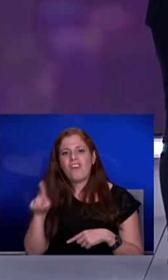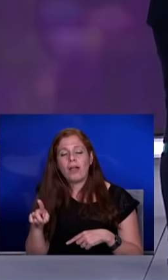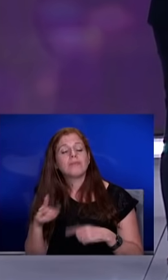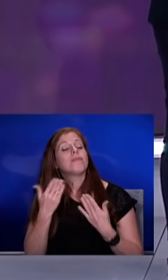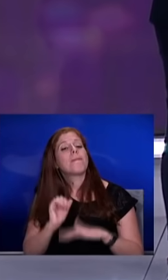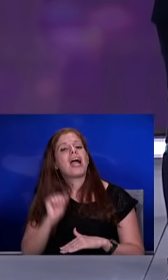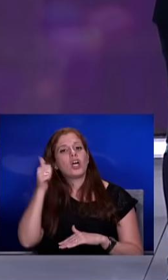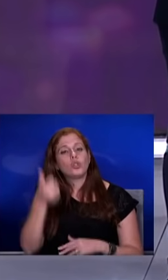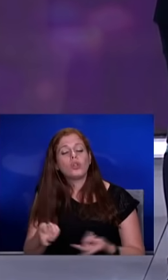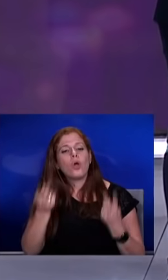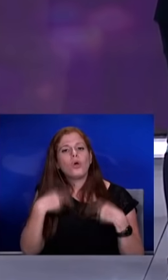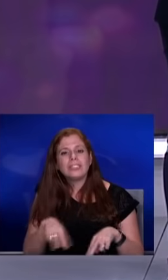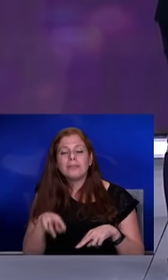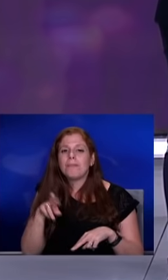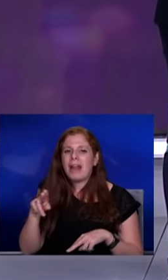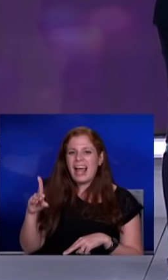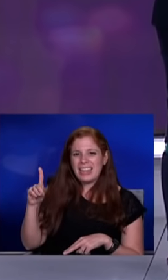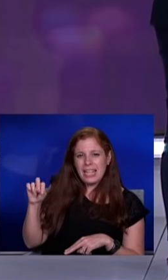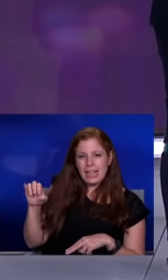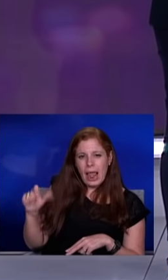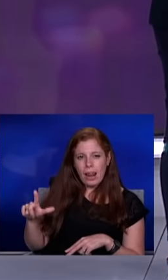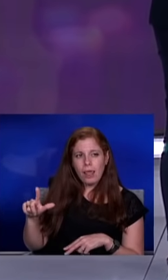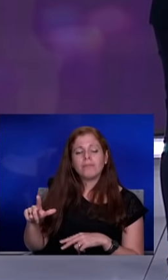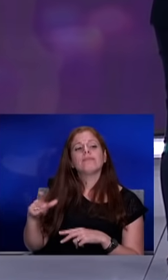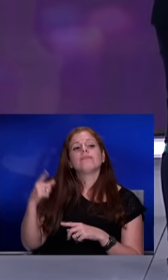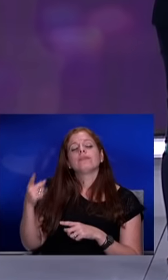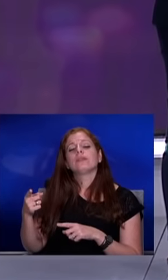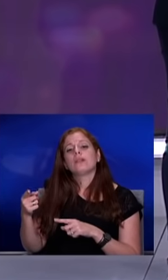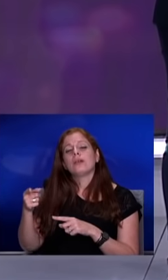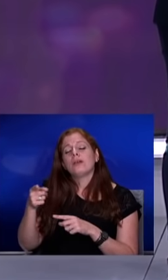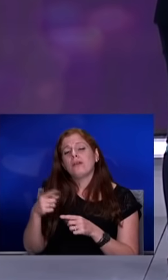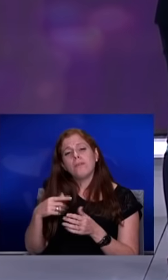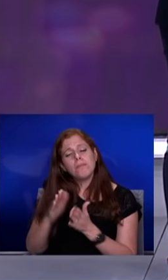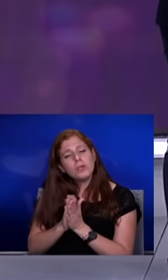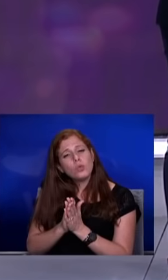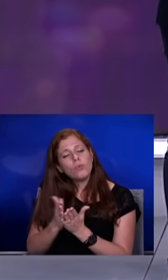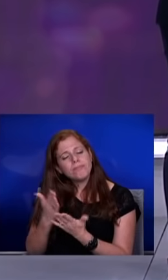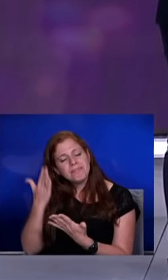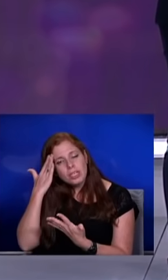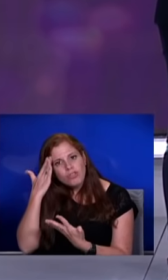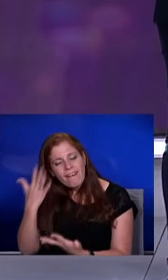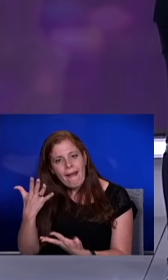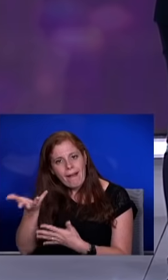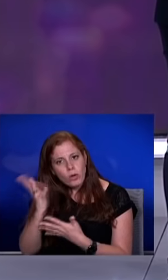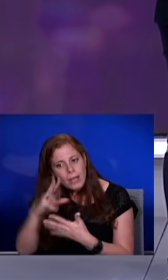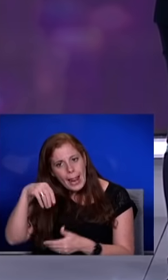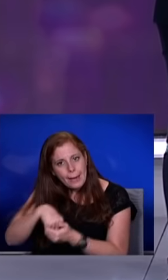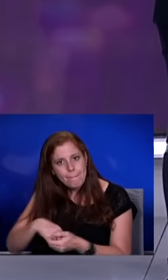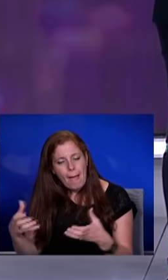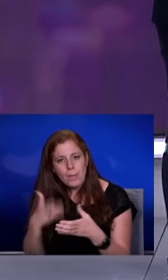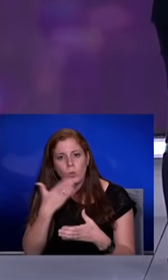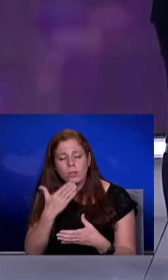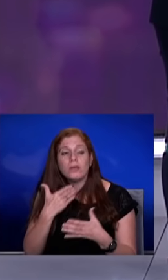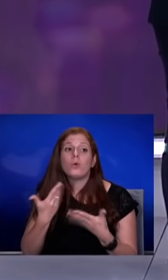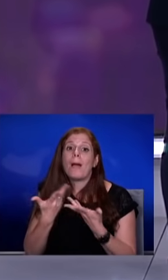אטינגר חוזר לאח דניאל, יהודי שהמיר את דתו במהלך השואה וביקש הכרה כחלק מהעם היהודי. הוא גם חושף את החידוש